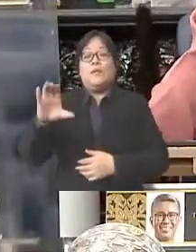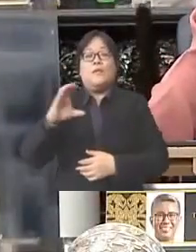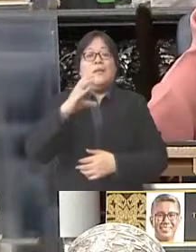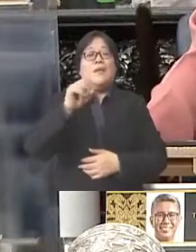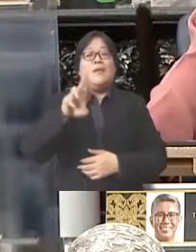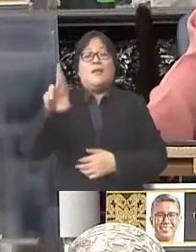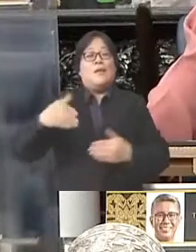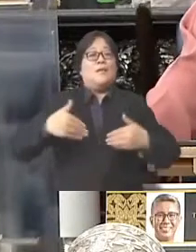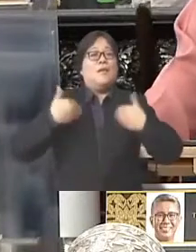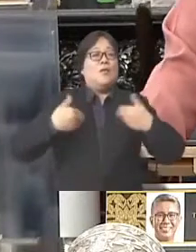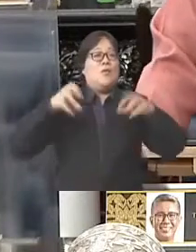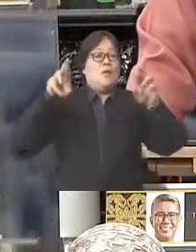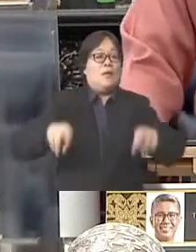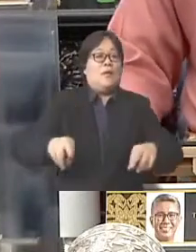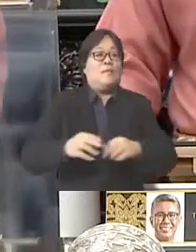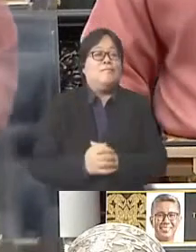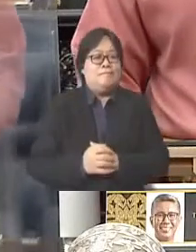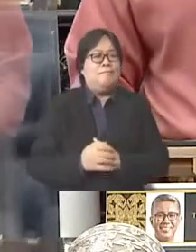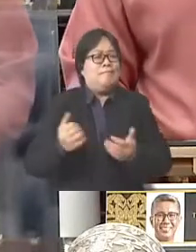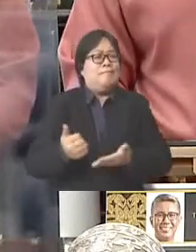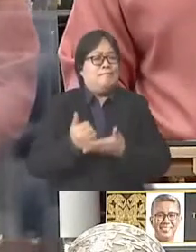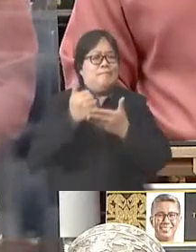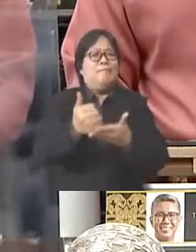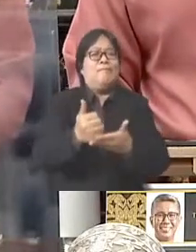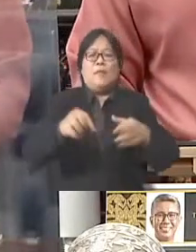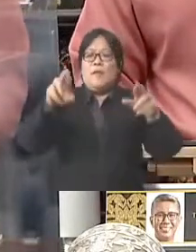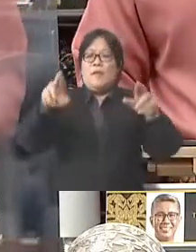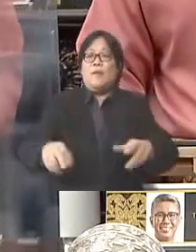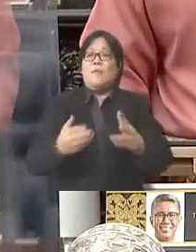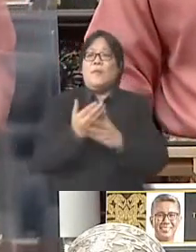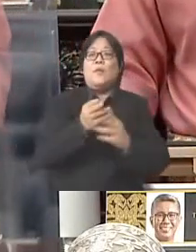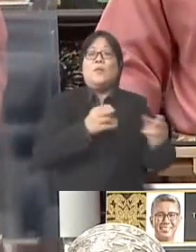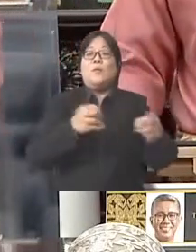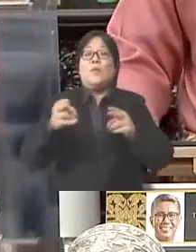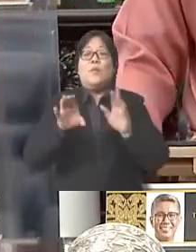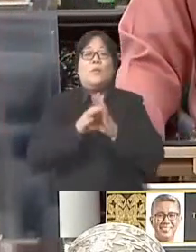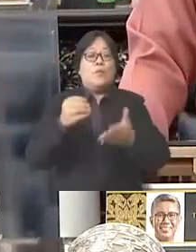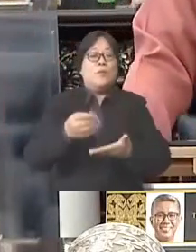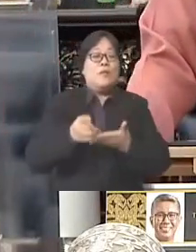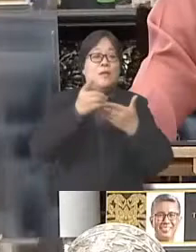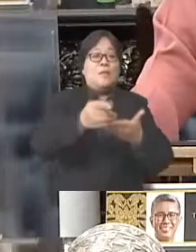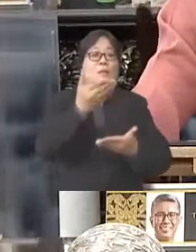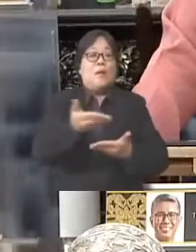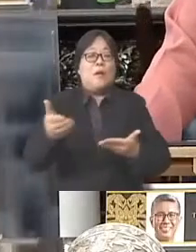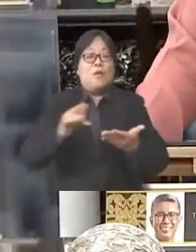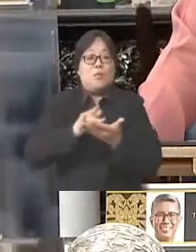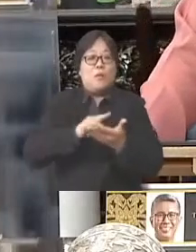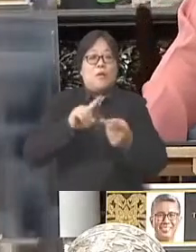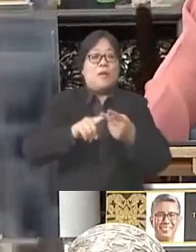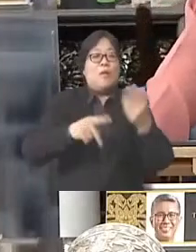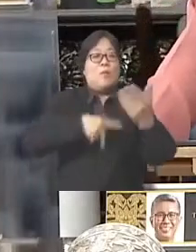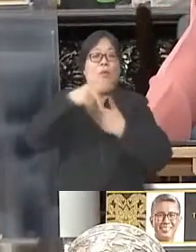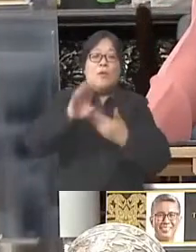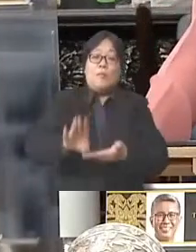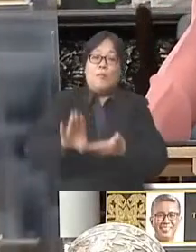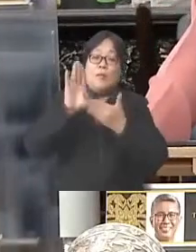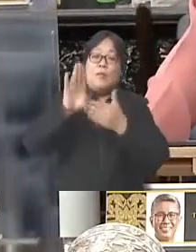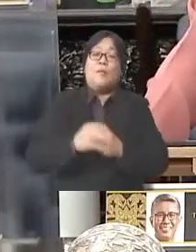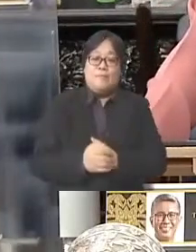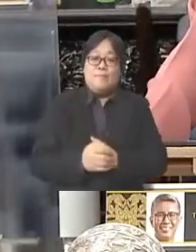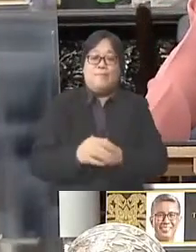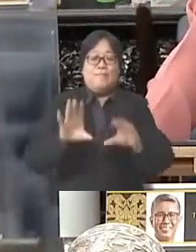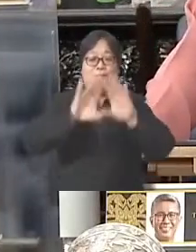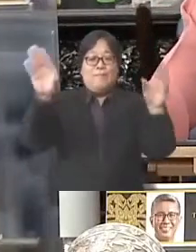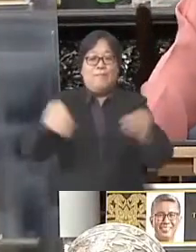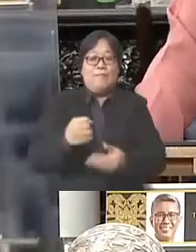csar sejahteraraya untuk menolong menolong rakyat melalui inisiatif seperti Derma peralatan perubatan dan program beasiswa dengan